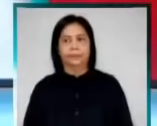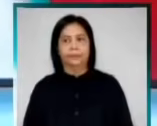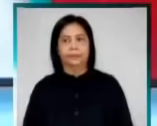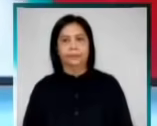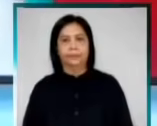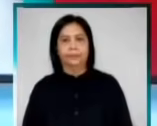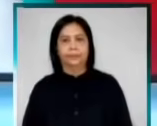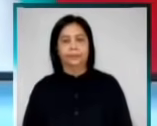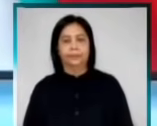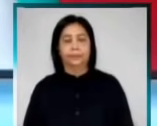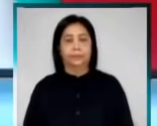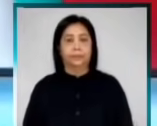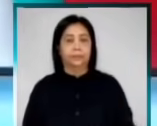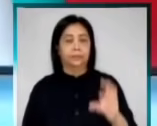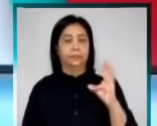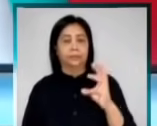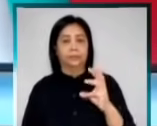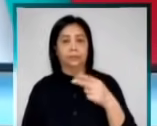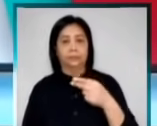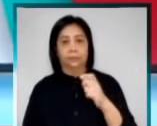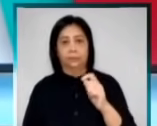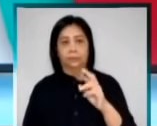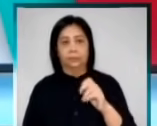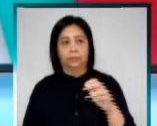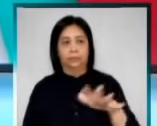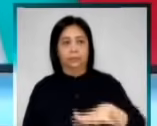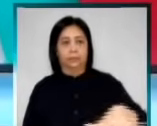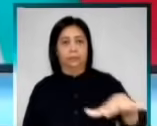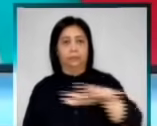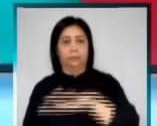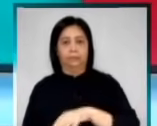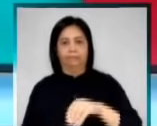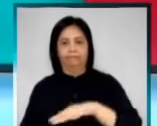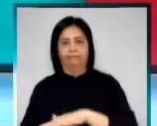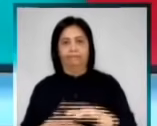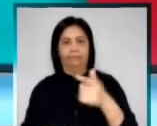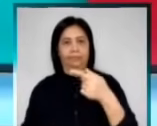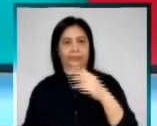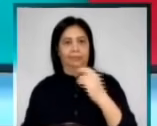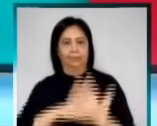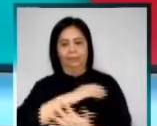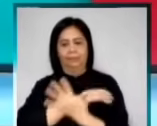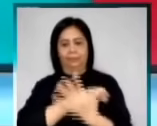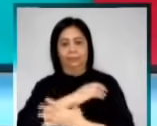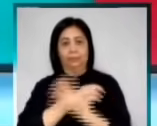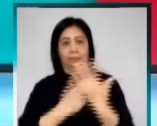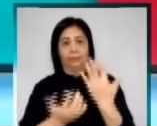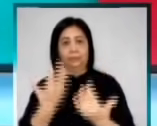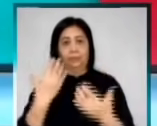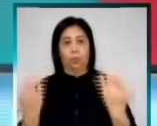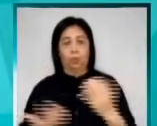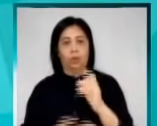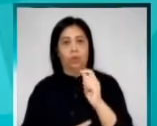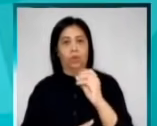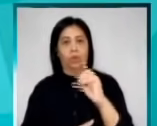Nasa 6 na hektarya ng lupain ang naapektuhan ng grass fire sa Barangay Toclong sa Kawit, Cavite kagabi.